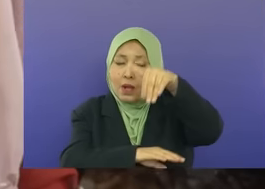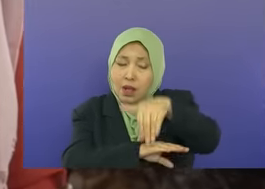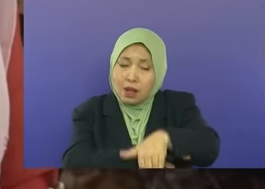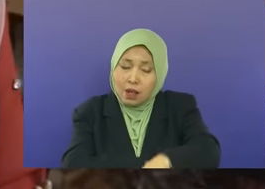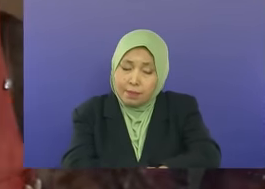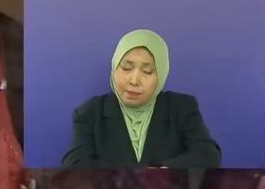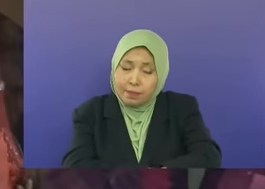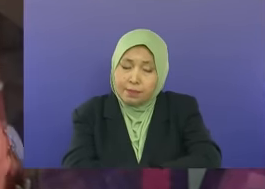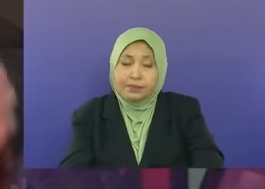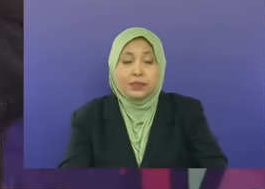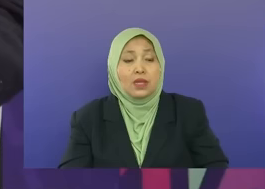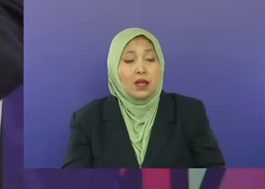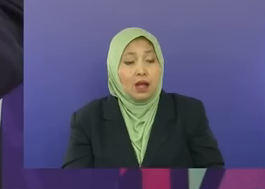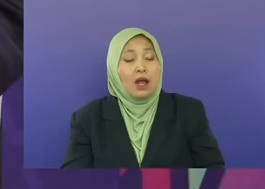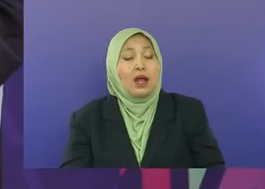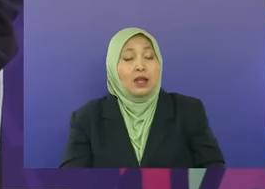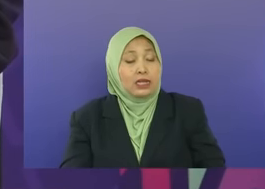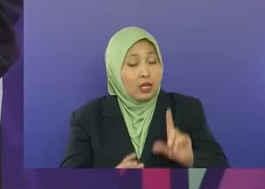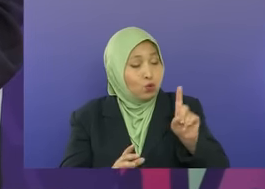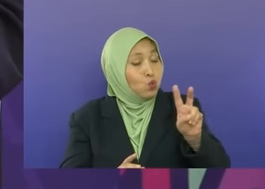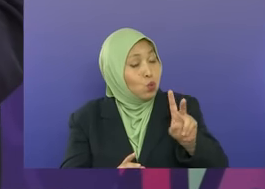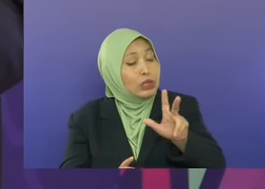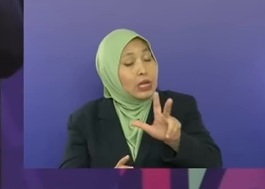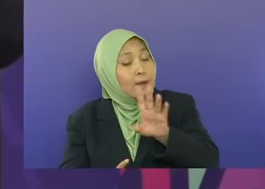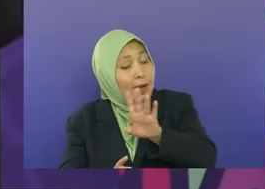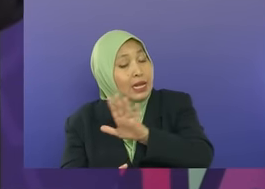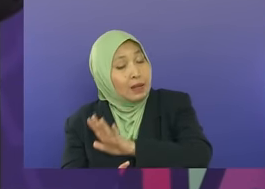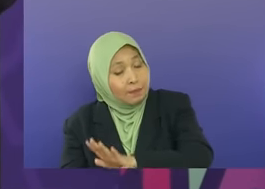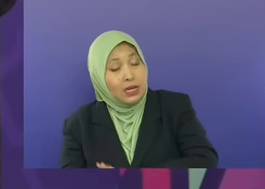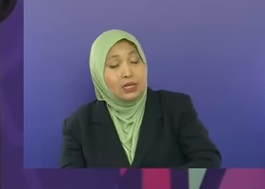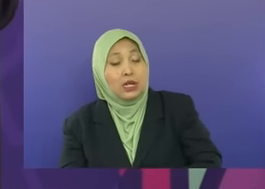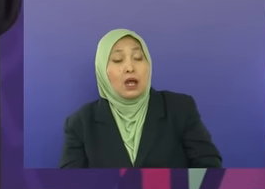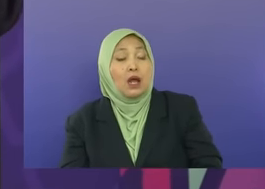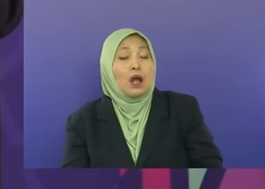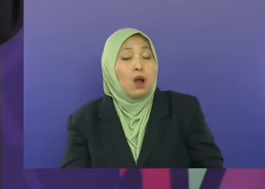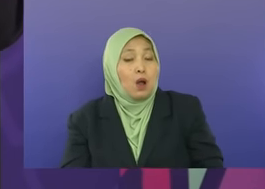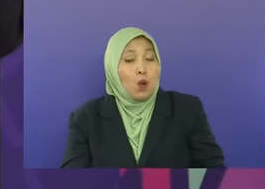nah kan ada lima kalimat satu dua tiga empat lima